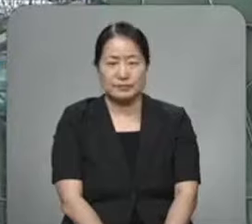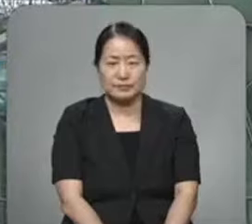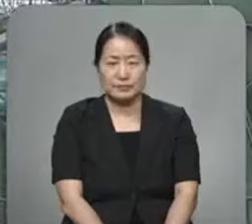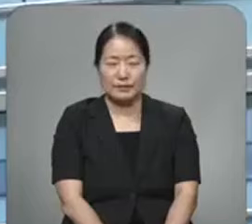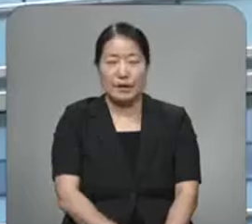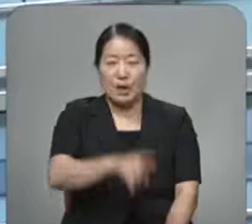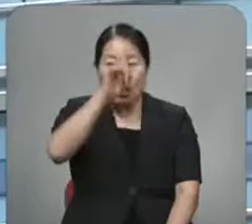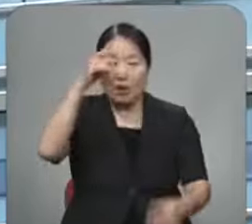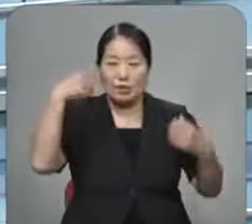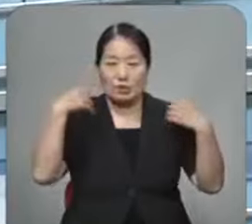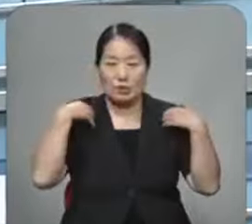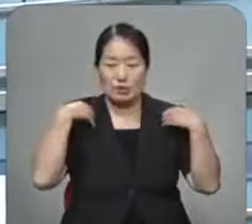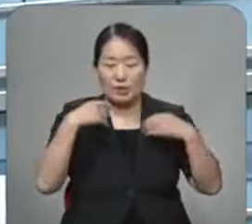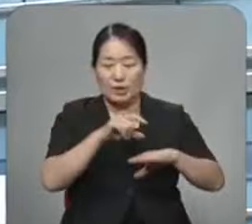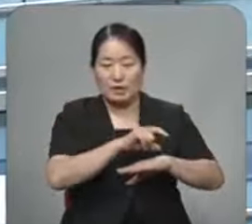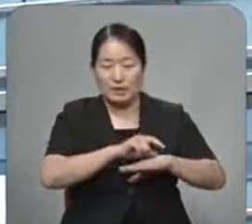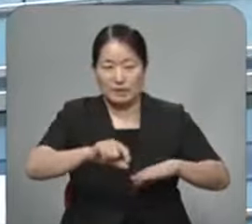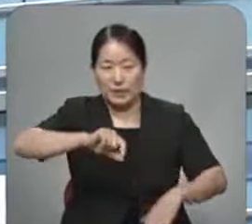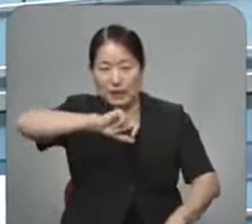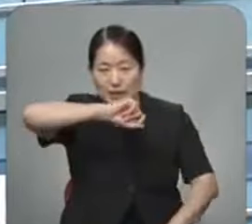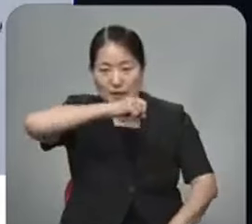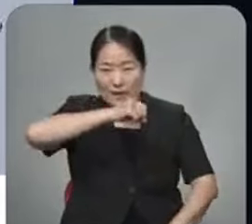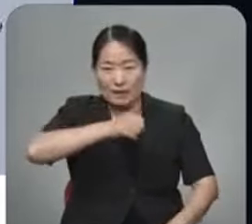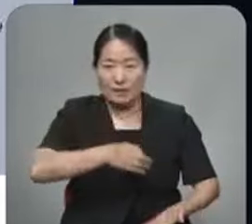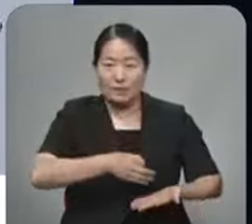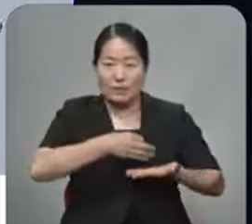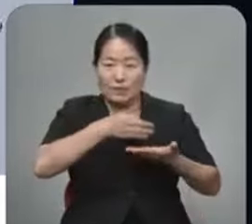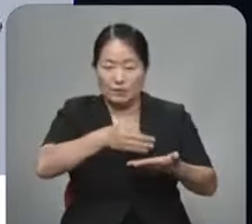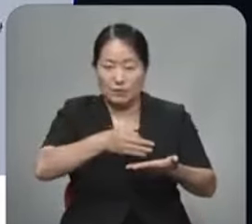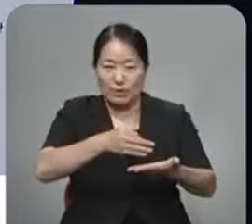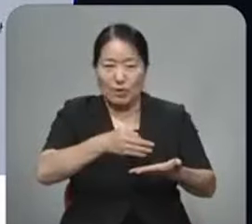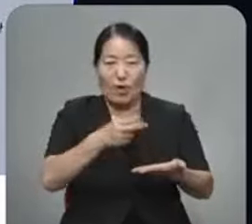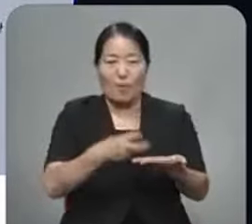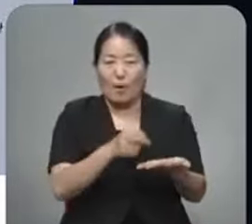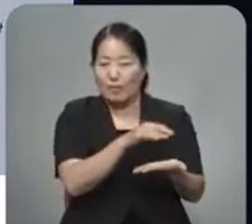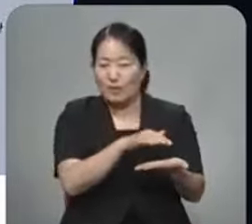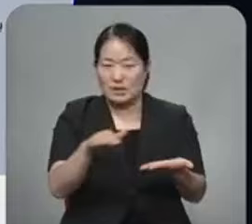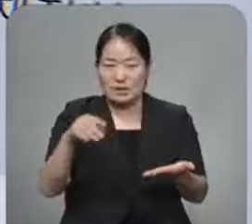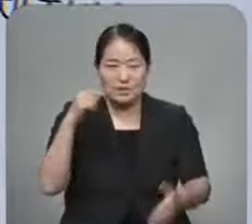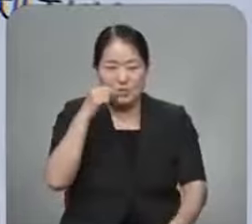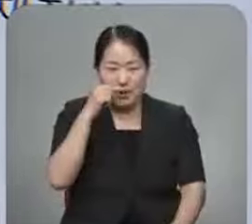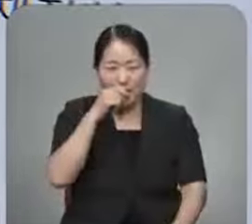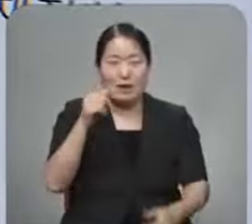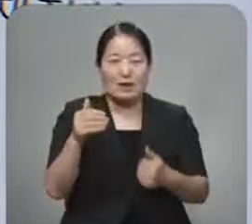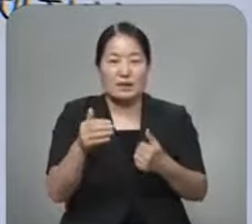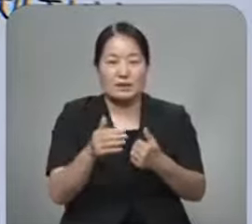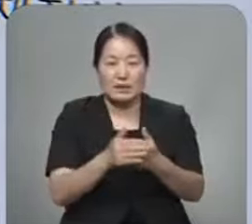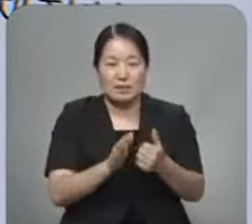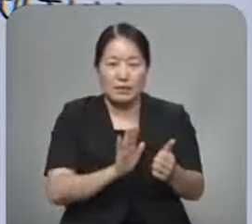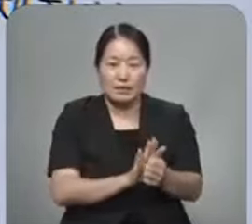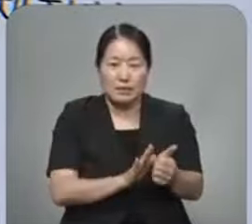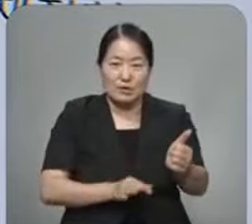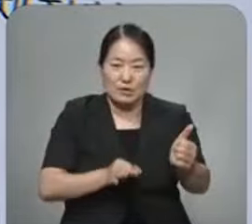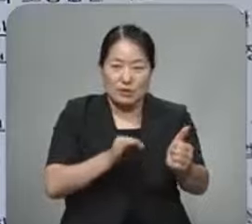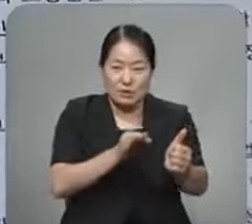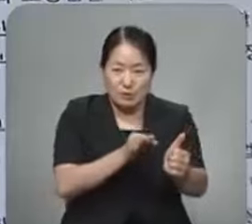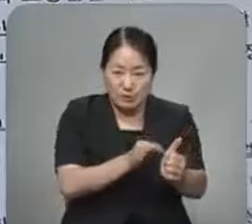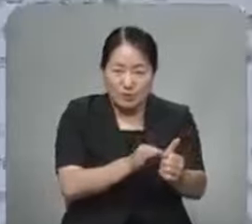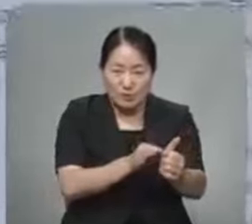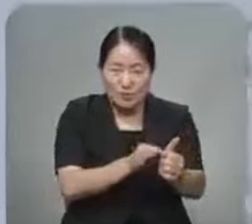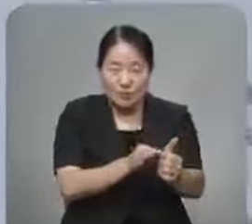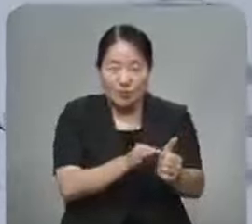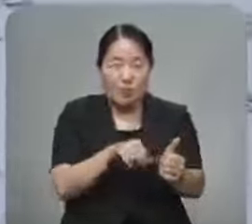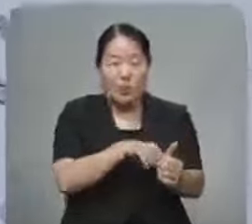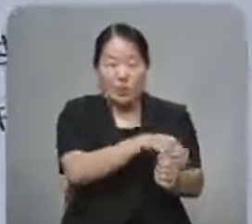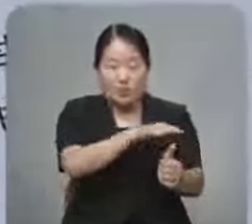행정안전부의 지방 보조금 관리기준이 올해부터 강화된만큼 보조사업 평가 의 실성 확보가 시급하다는 지적이 제기됩니다